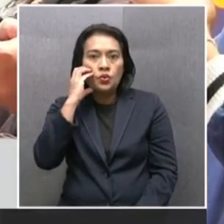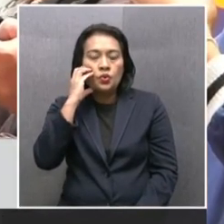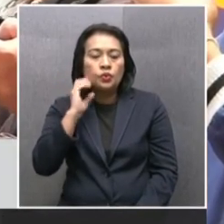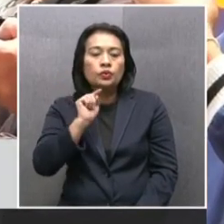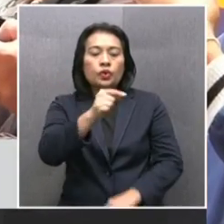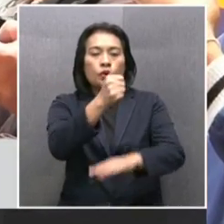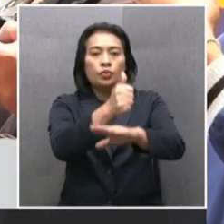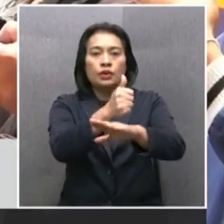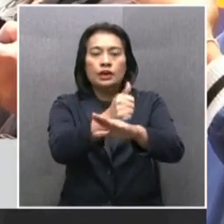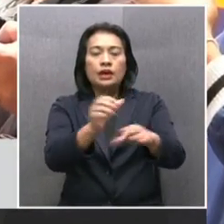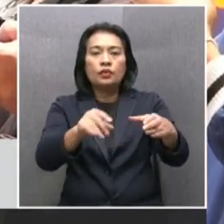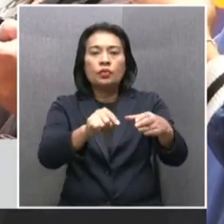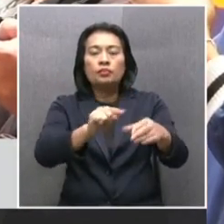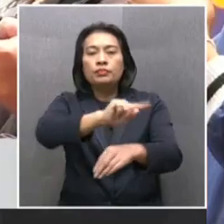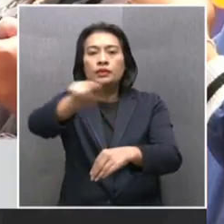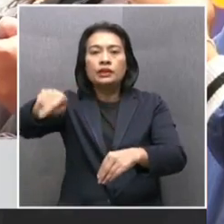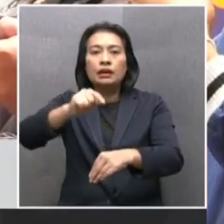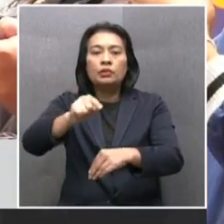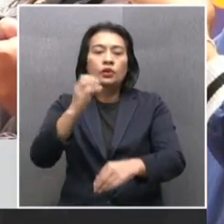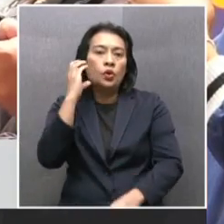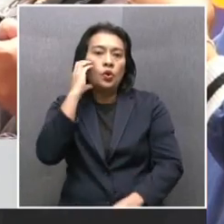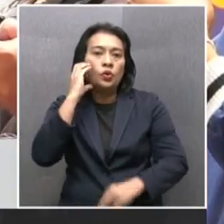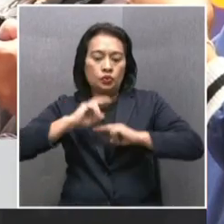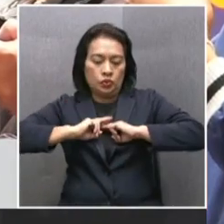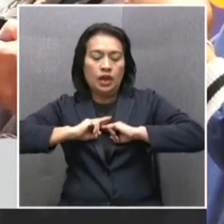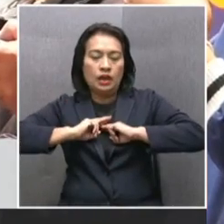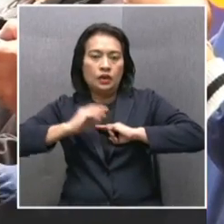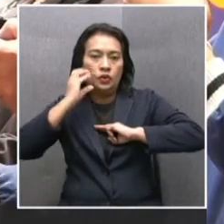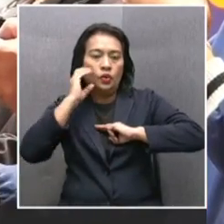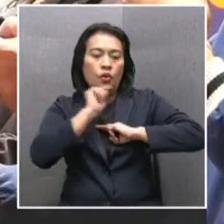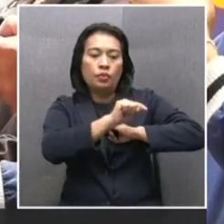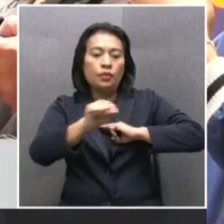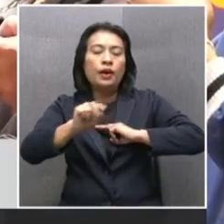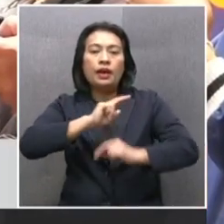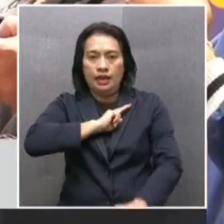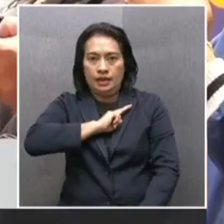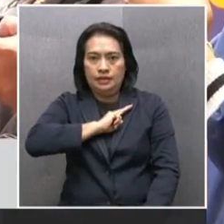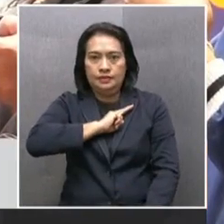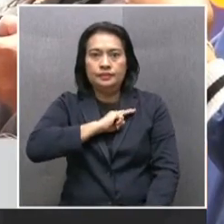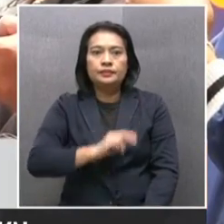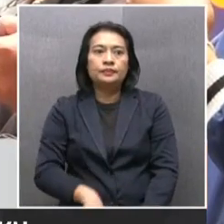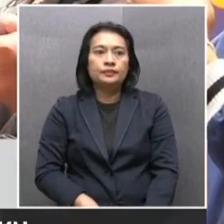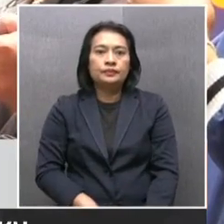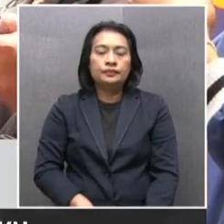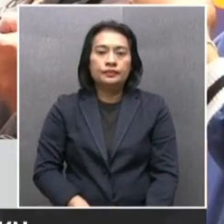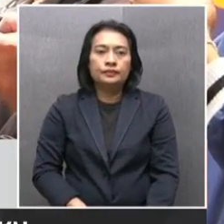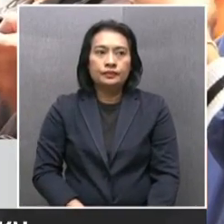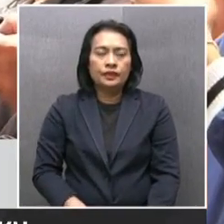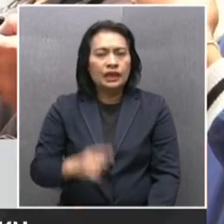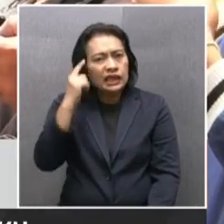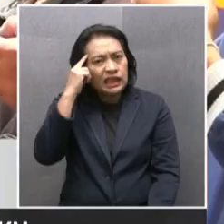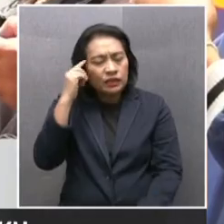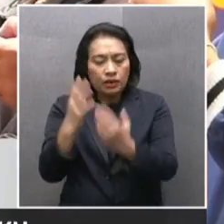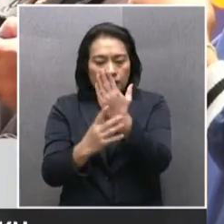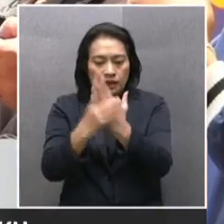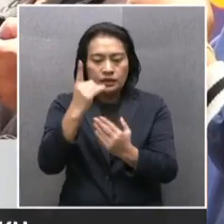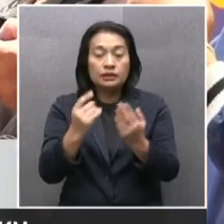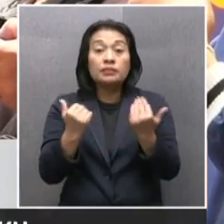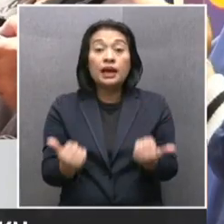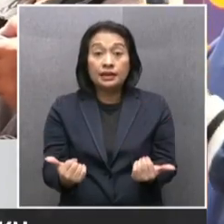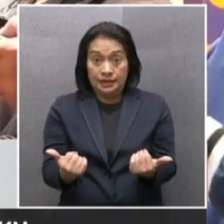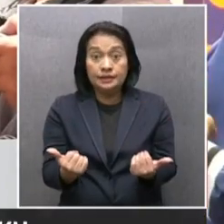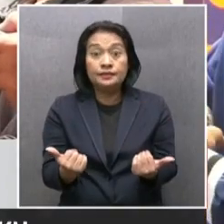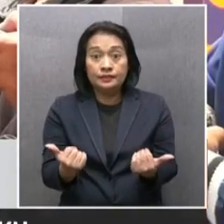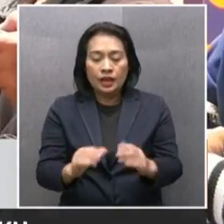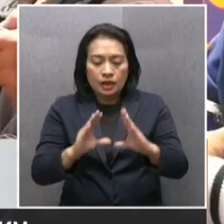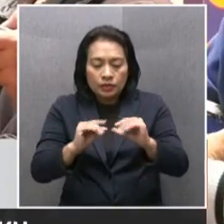าพรรคที่เหลือทั้งหมดด้วยตนเองนะครับก็หวังว่าภายในสัปดาห์นี้เราจะสามารถที่จะประ